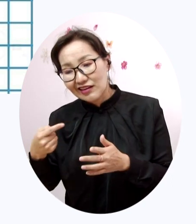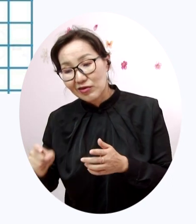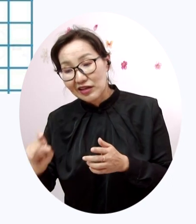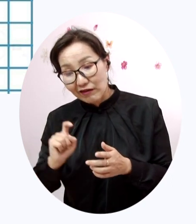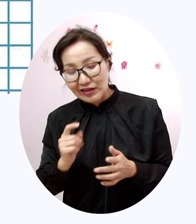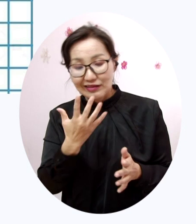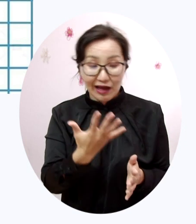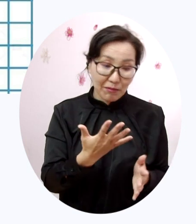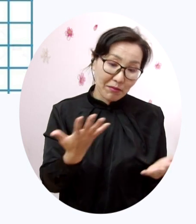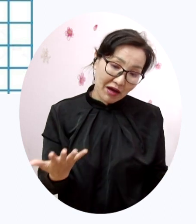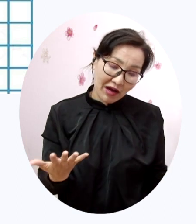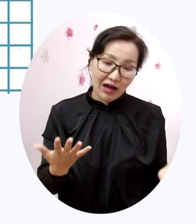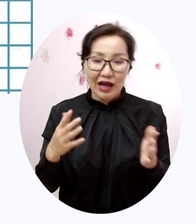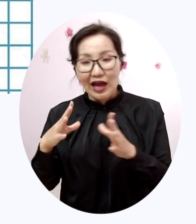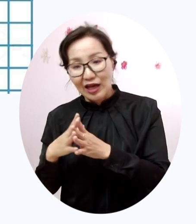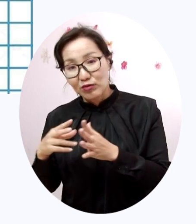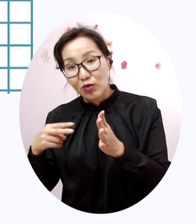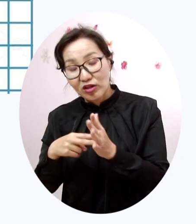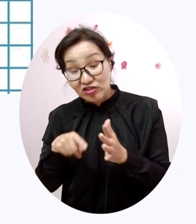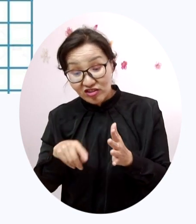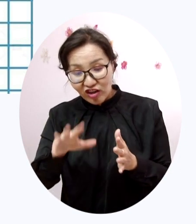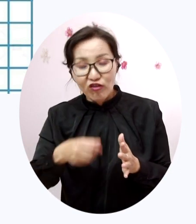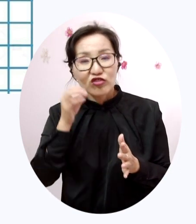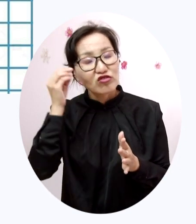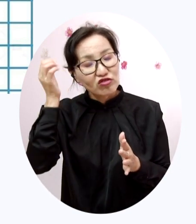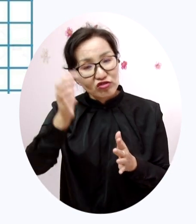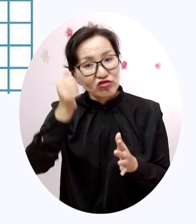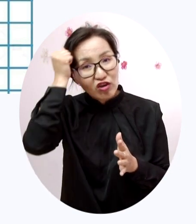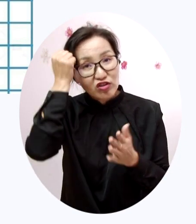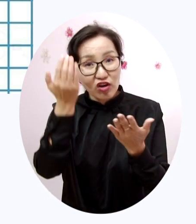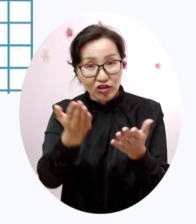эсхийг тогтоогоорой гэсэн байна. За дэвтэртээ өчир